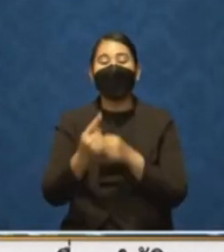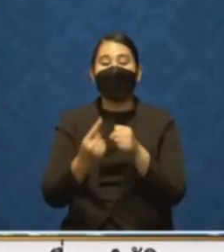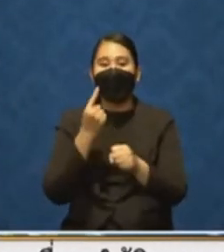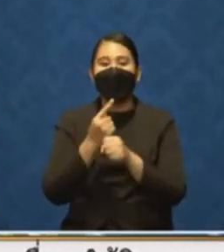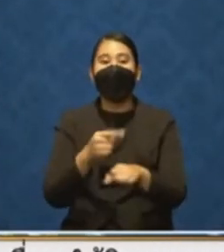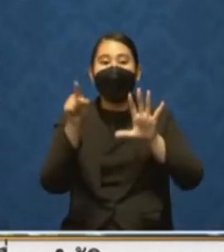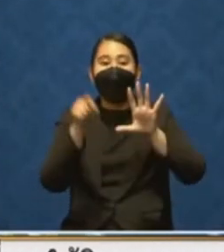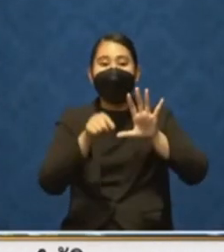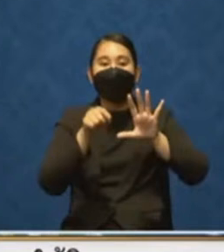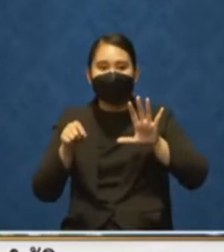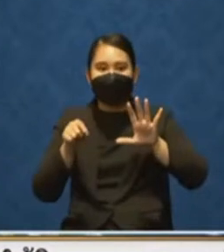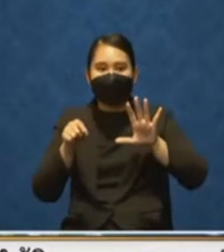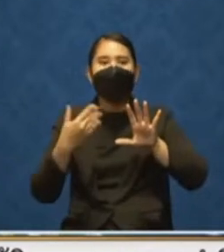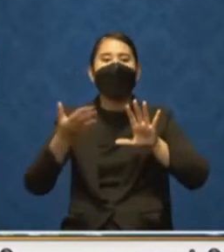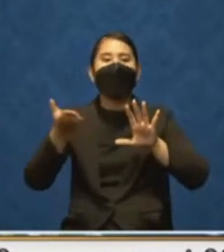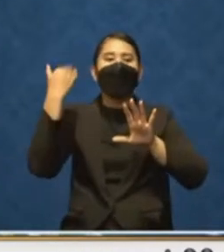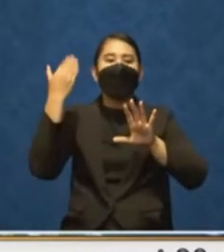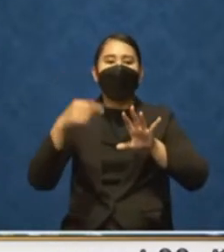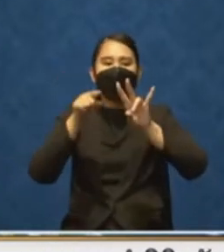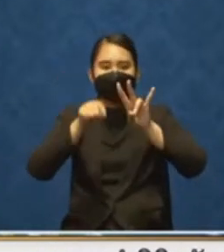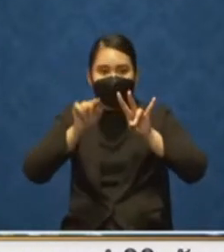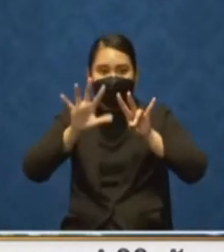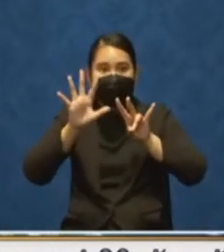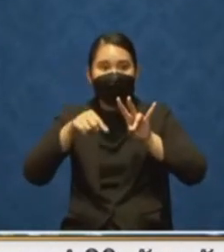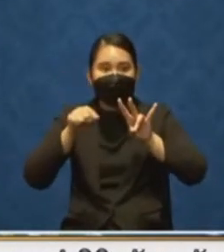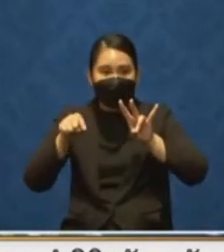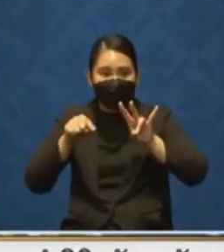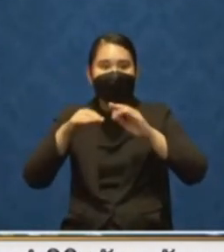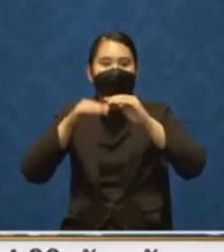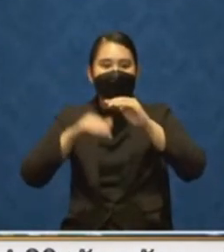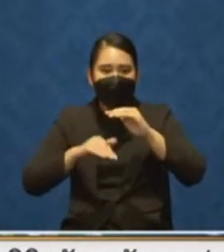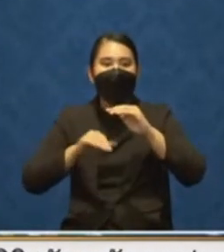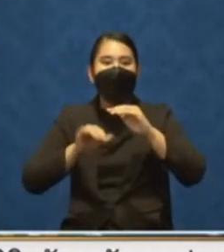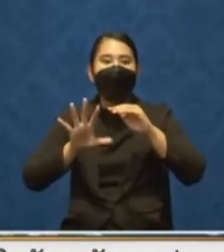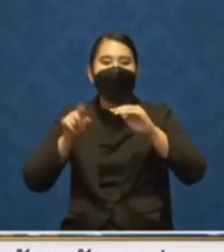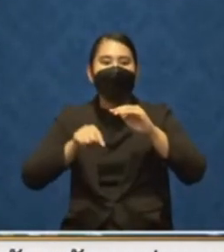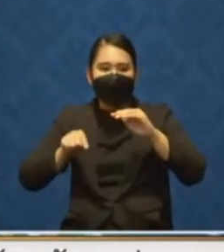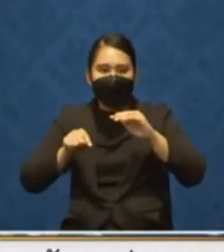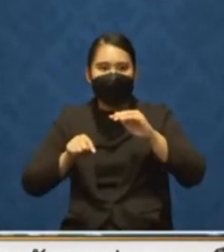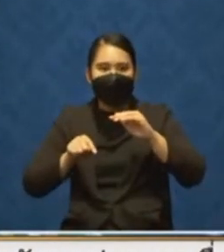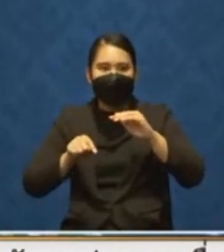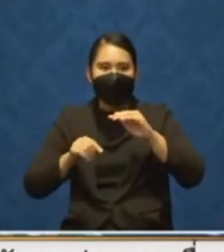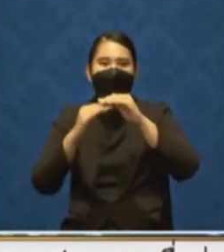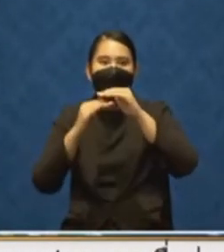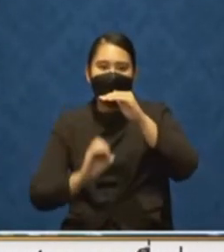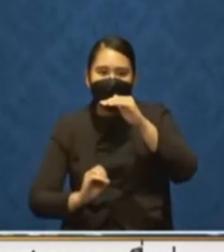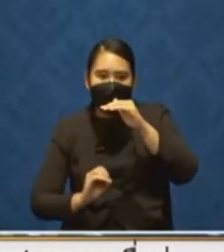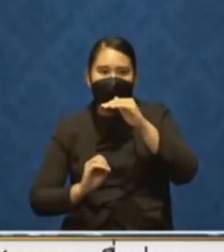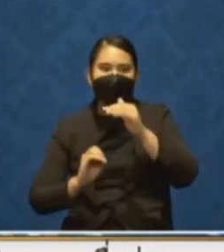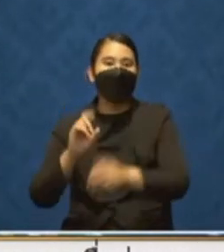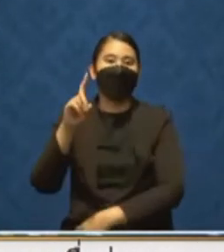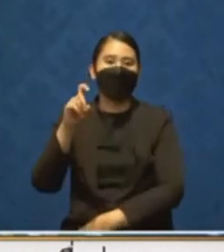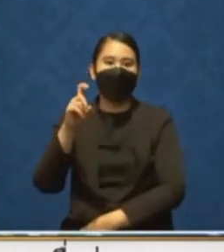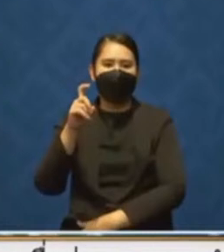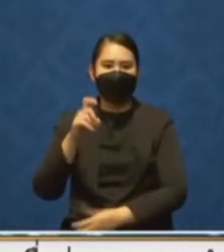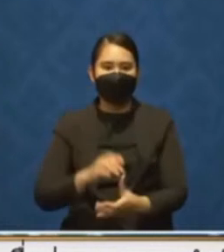กับเดิมร้อยละ 4.1ร้อยละ 7.5ต่อปีมันก็เป็นศูนย์มันคงไม่ได้แล้วมั้งนะ